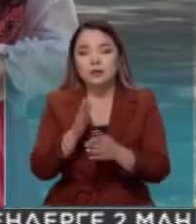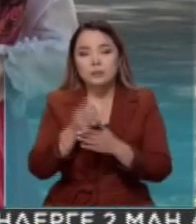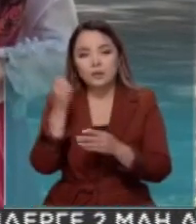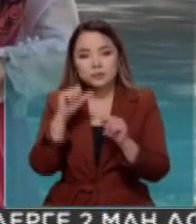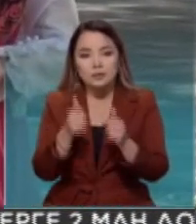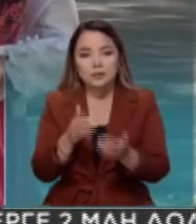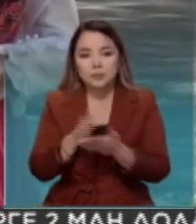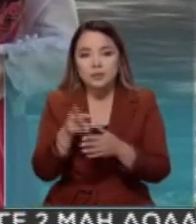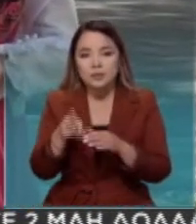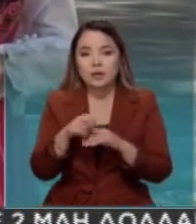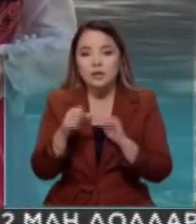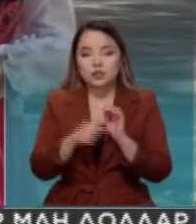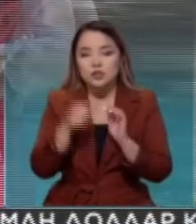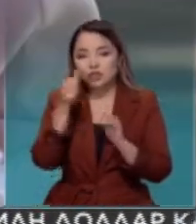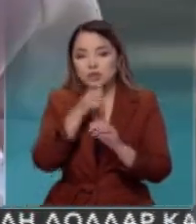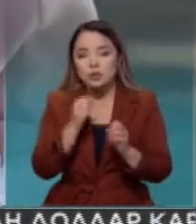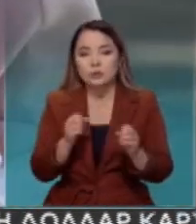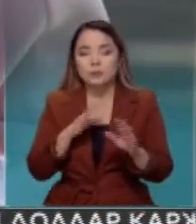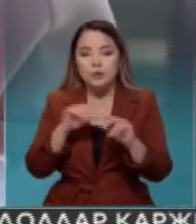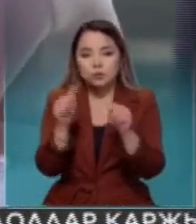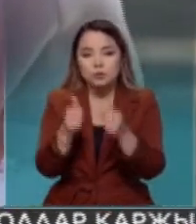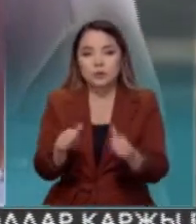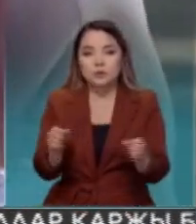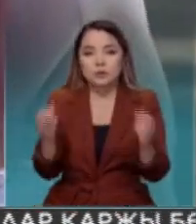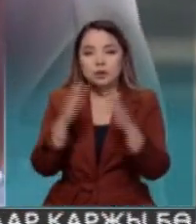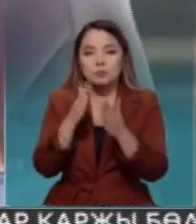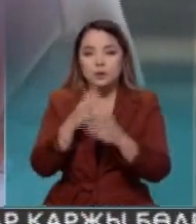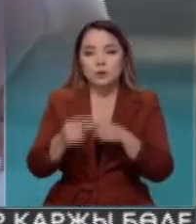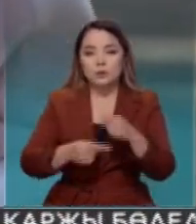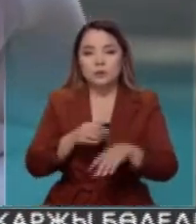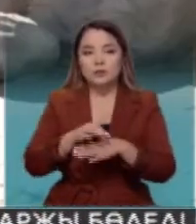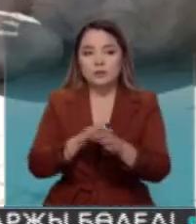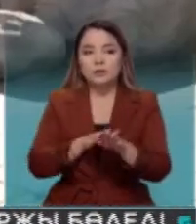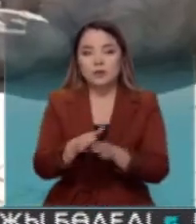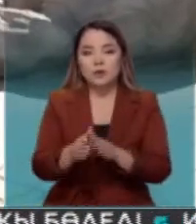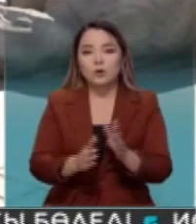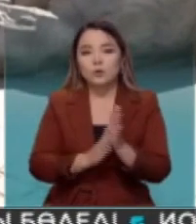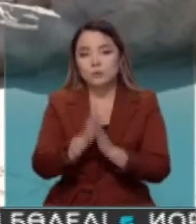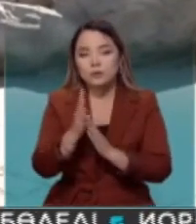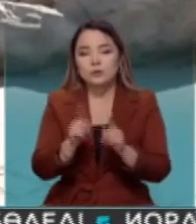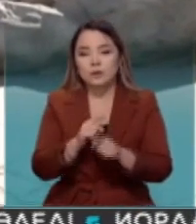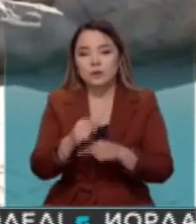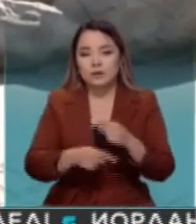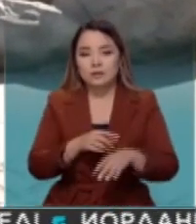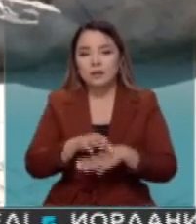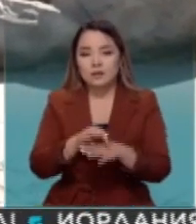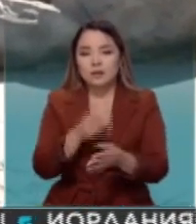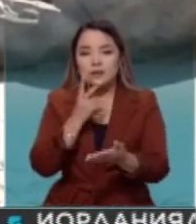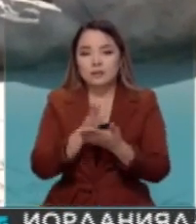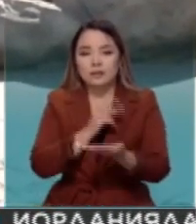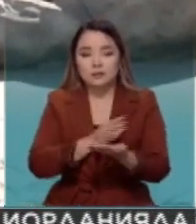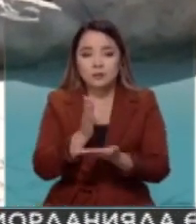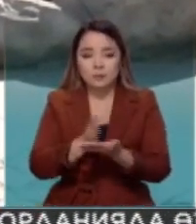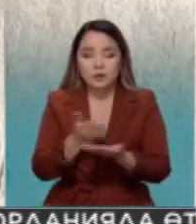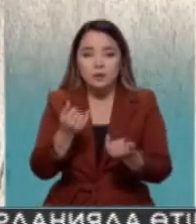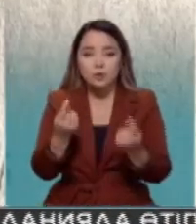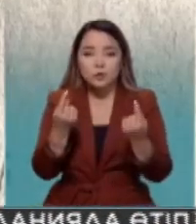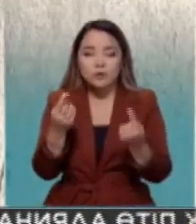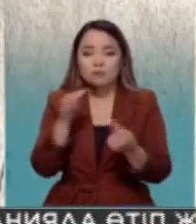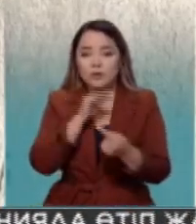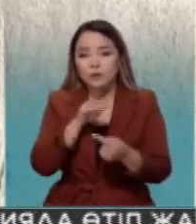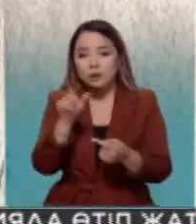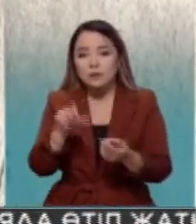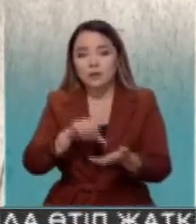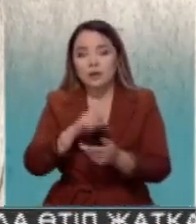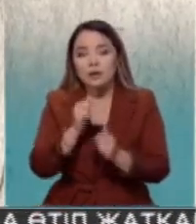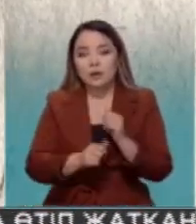Ол 2006 жылы тұрғызылған. Абайдың өсиеттері өскелең ұрпақ үшін адамгершілік бағдар ретінде қызмет етеді. Ал жастар ұлы философтың әр